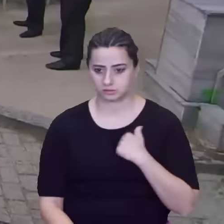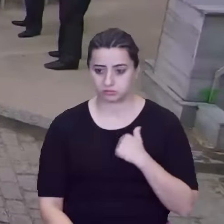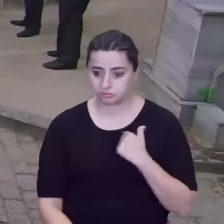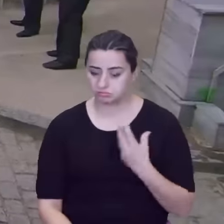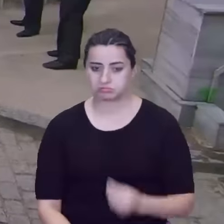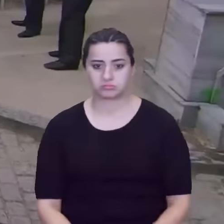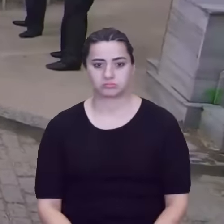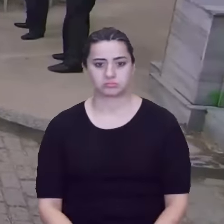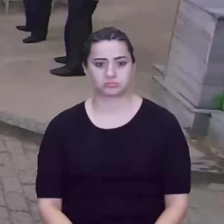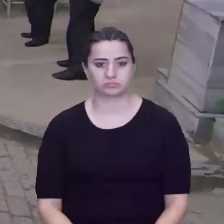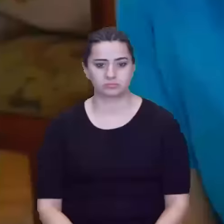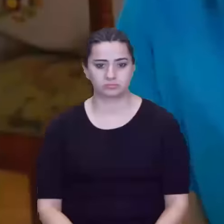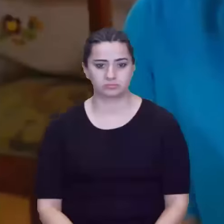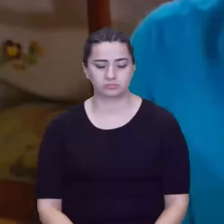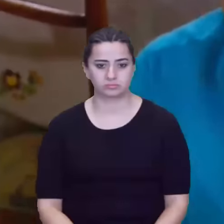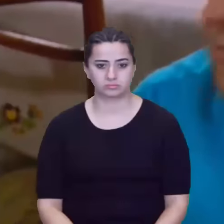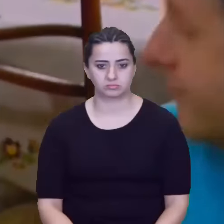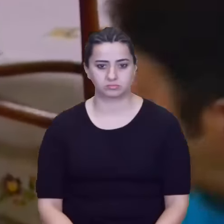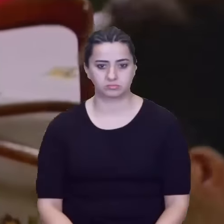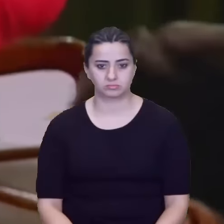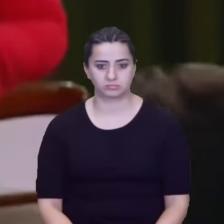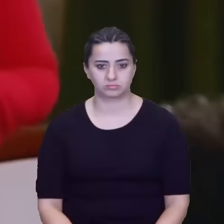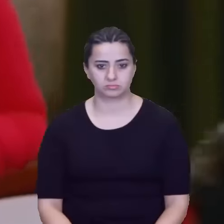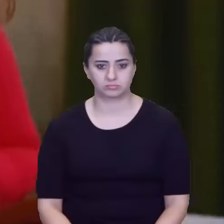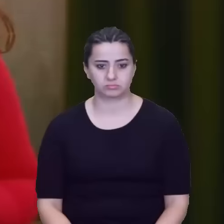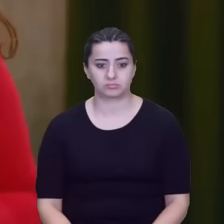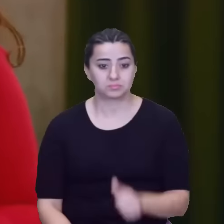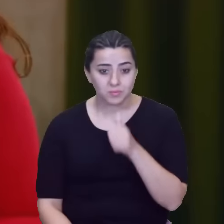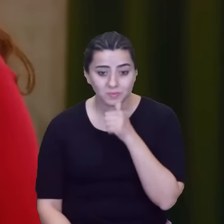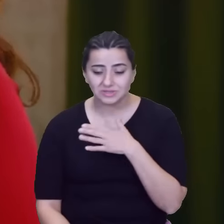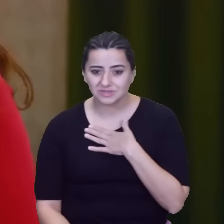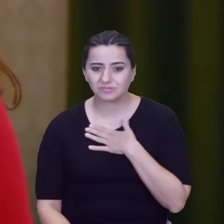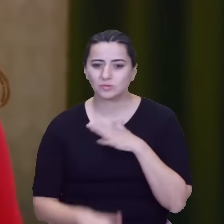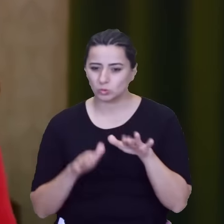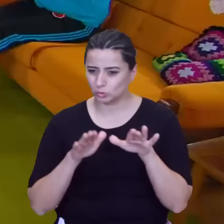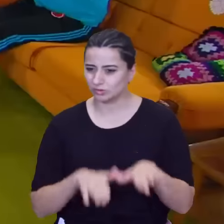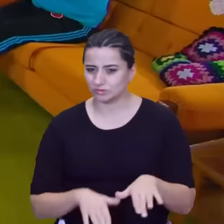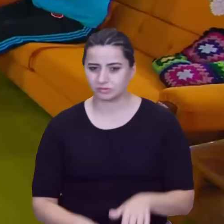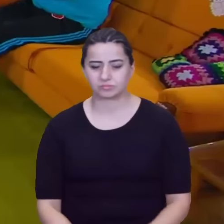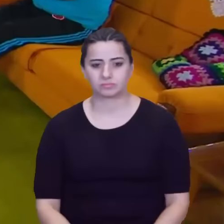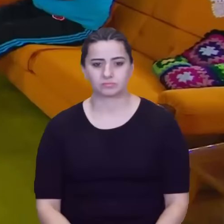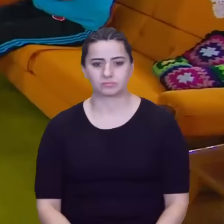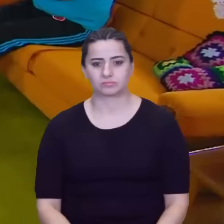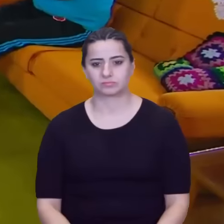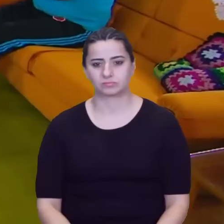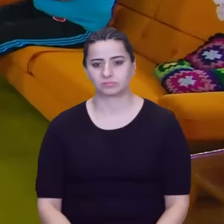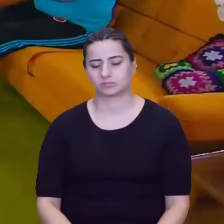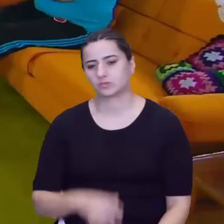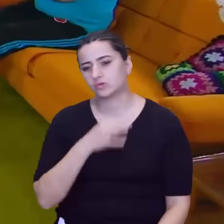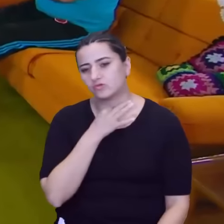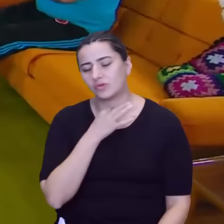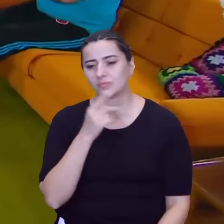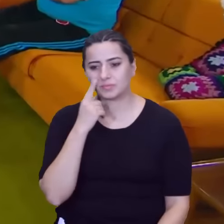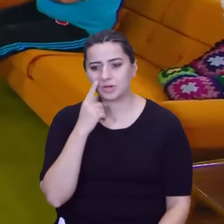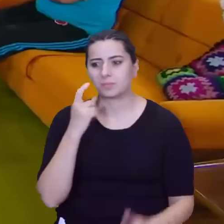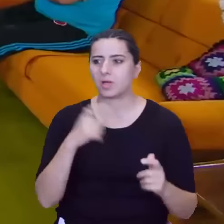Kars. Al. Al bunun yarısını. Nazlı Spak'ın başında. Babacığım kuş kalıyor değil mi? Lütfen kalsın.